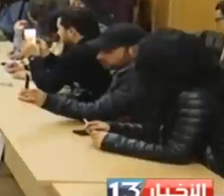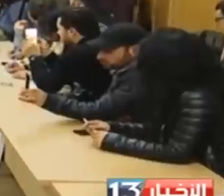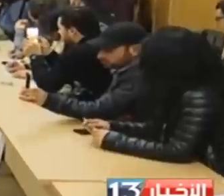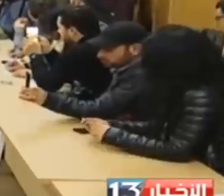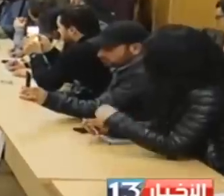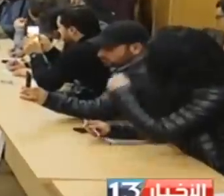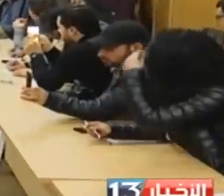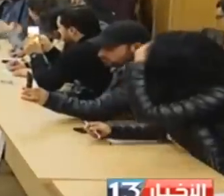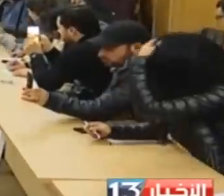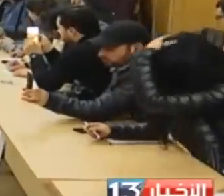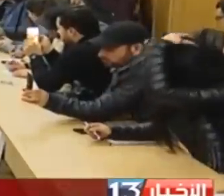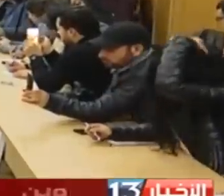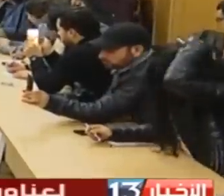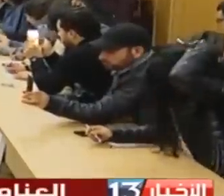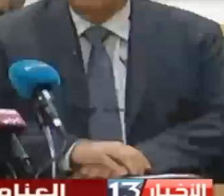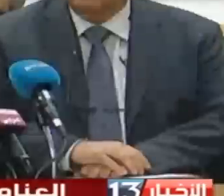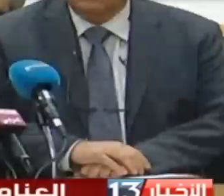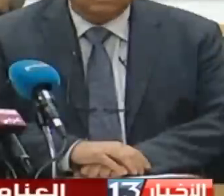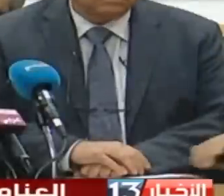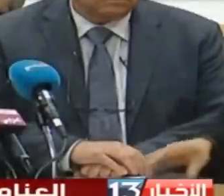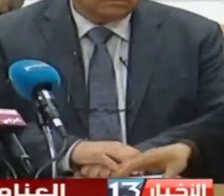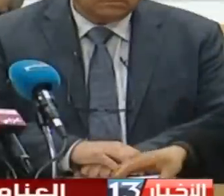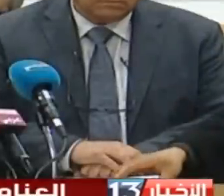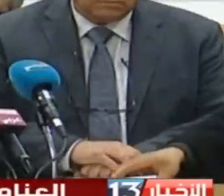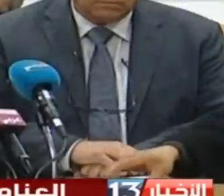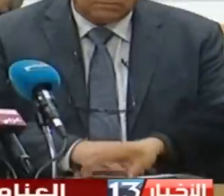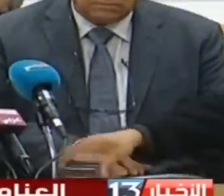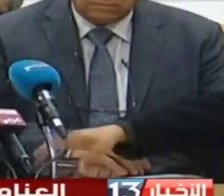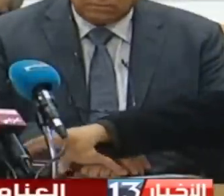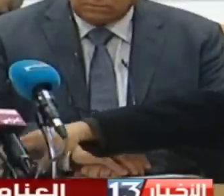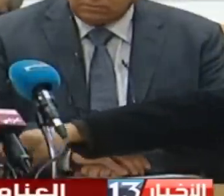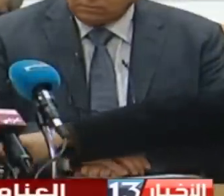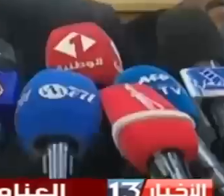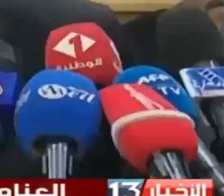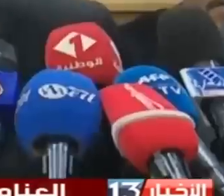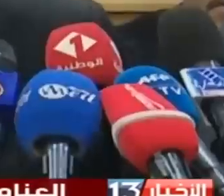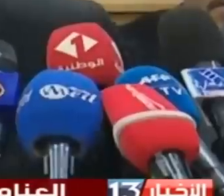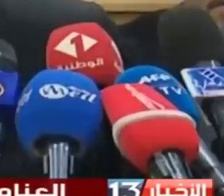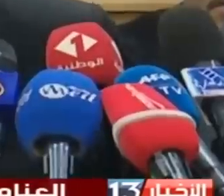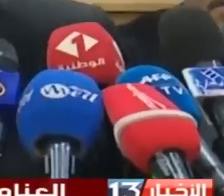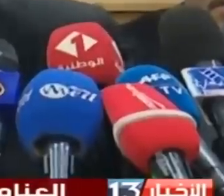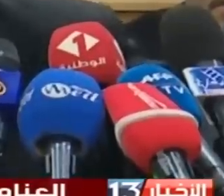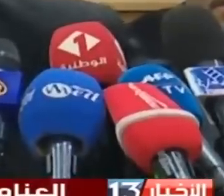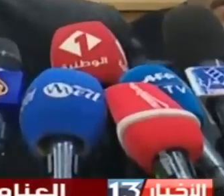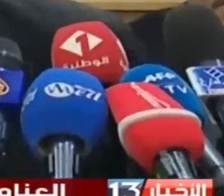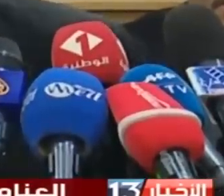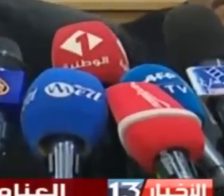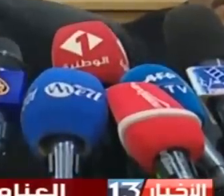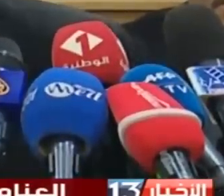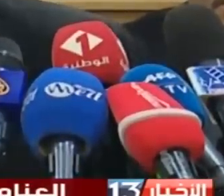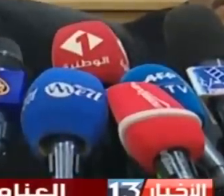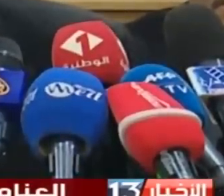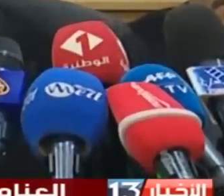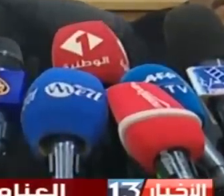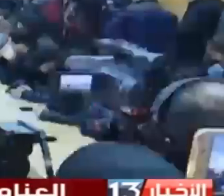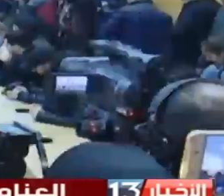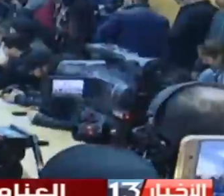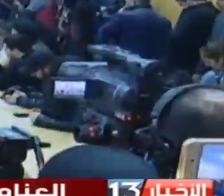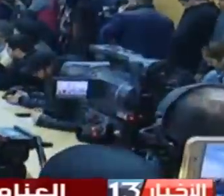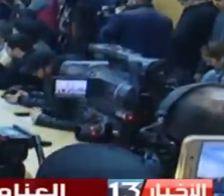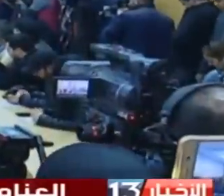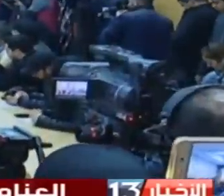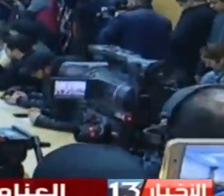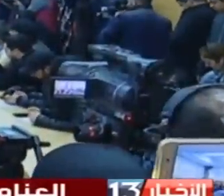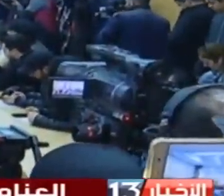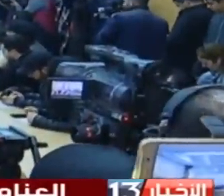الاتحاد العام التونسي للشغل ان الاضراب العام في الوظيفه العموميه والقطاع العام غدا وانعقاد هيئه اداريه السبت